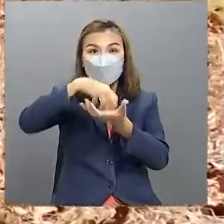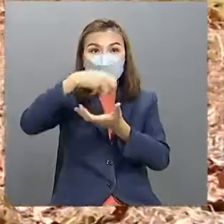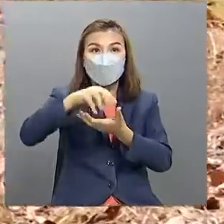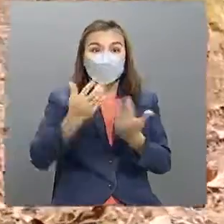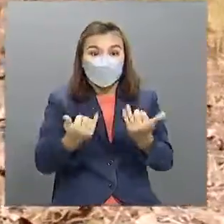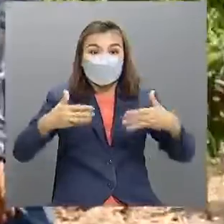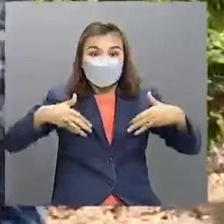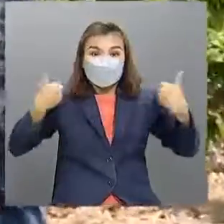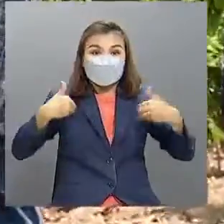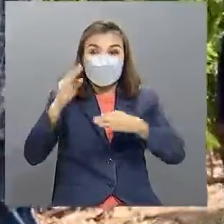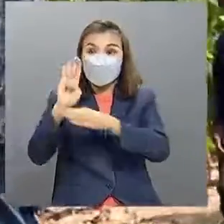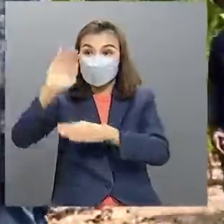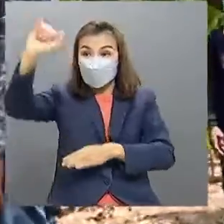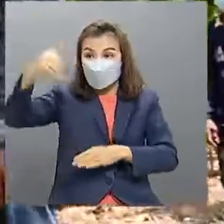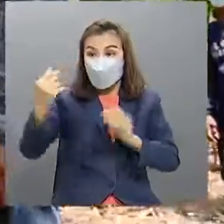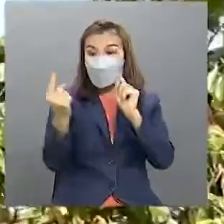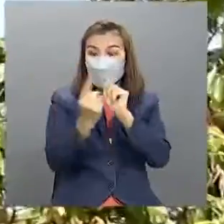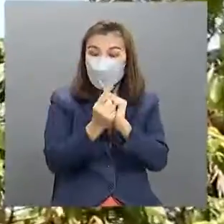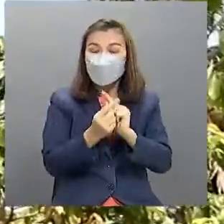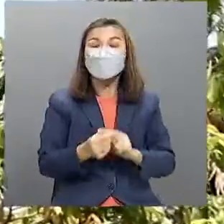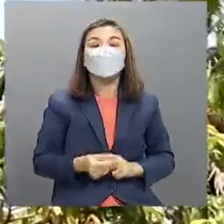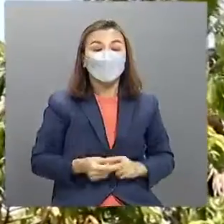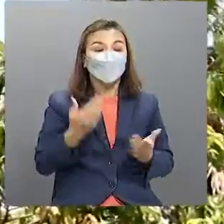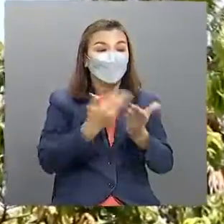าชี้แจงและรับปากบอกว่าจะซื้อเกษตรกร